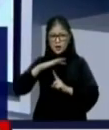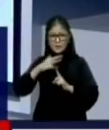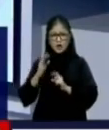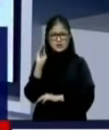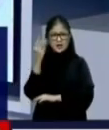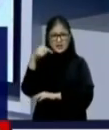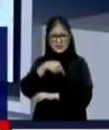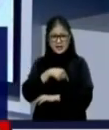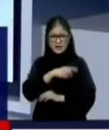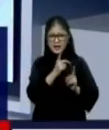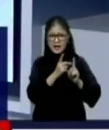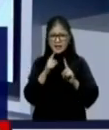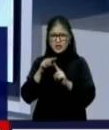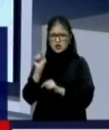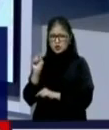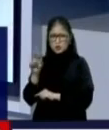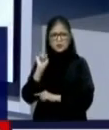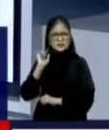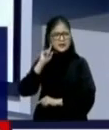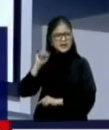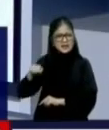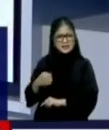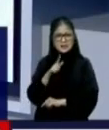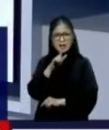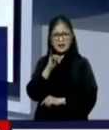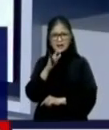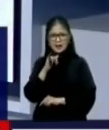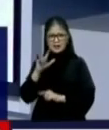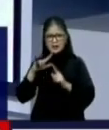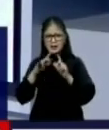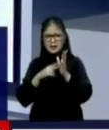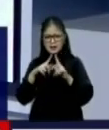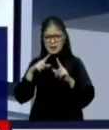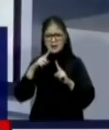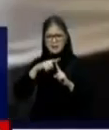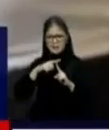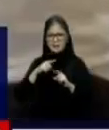Ya, Hari Tanu Sudibyo mencoblos bersama istrinya Liliana Tanu Sudibyo.